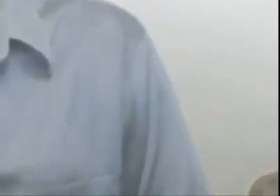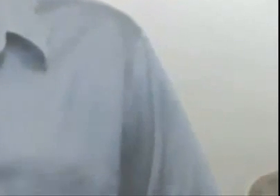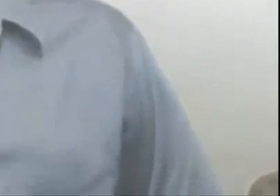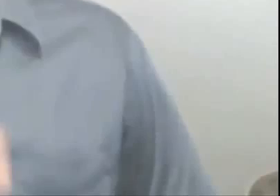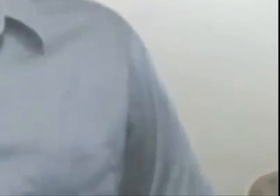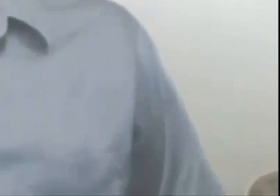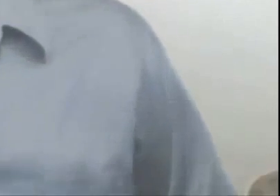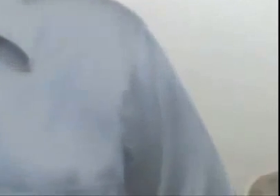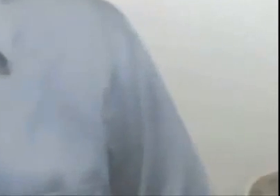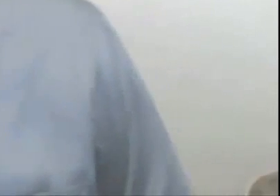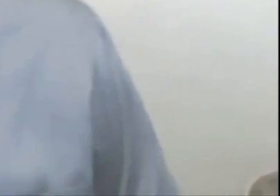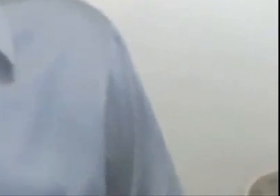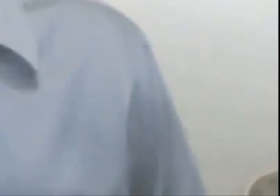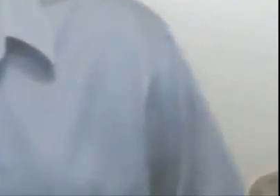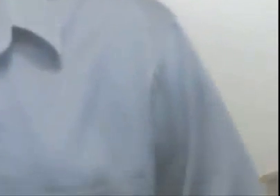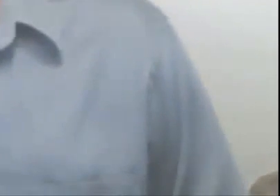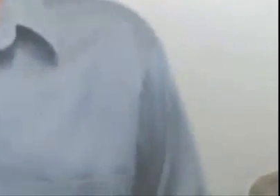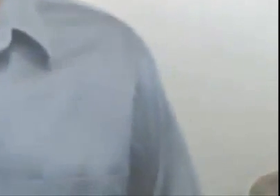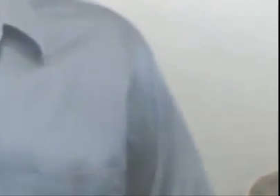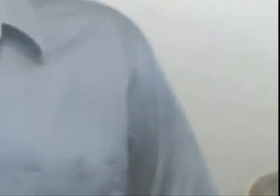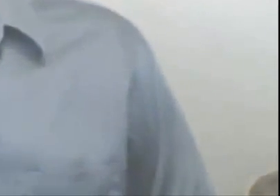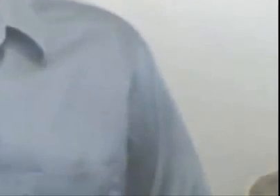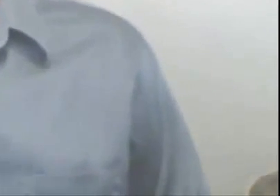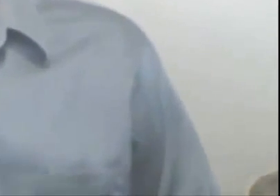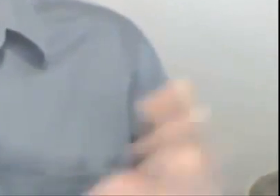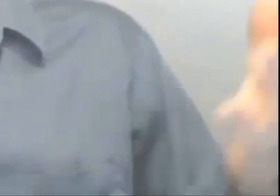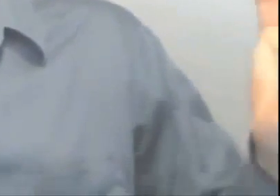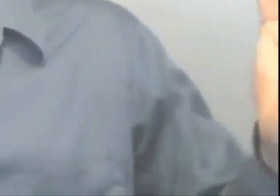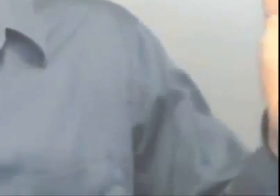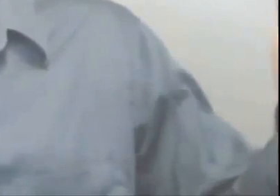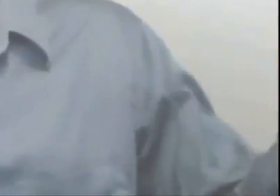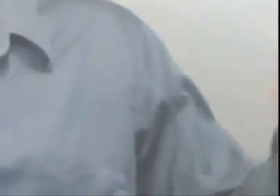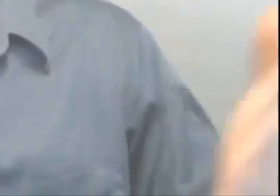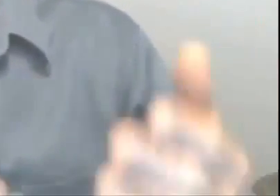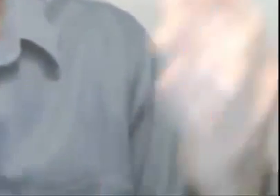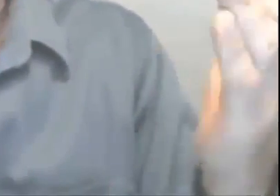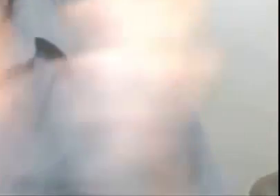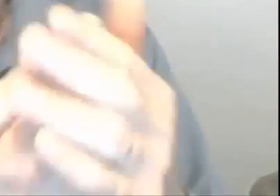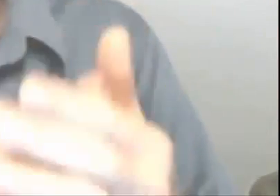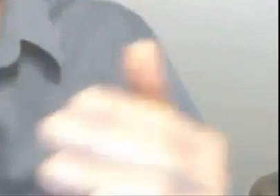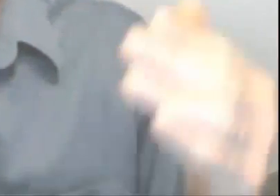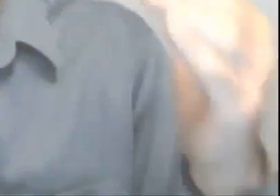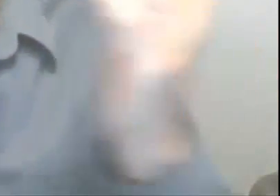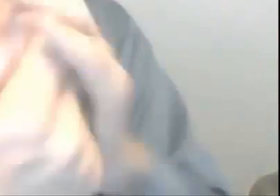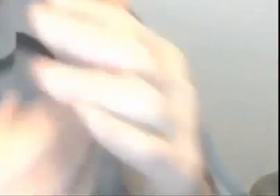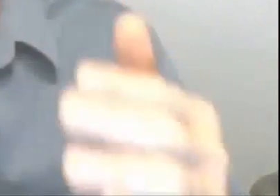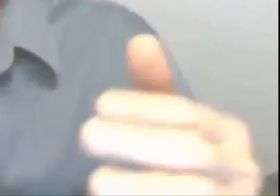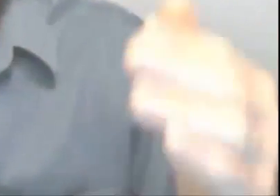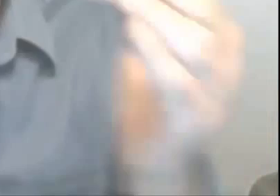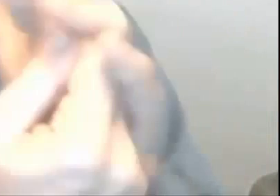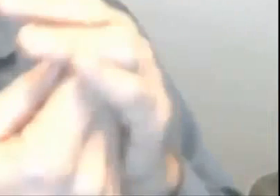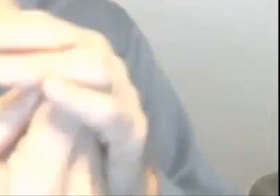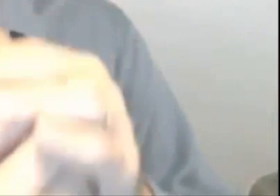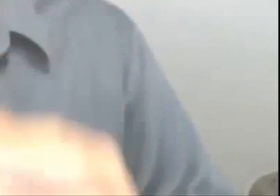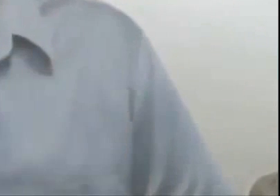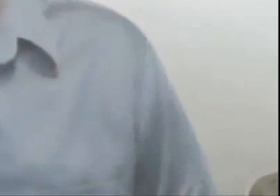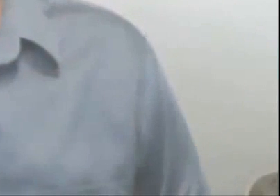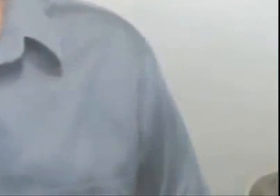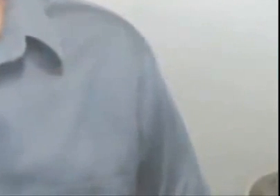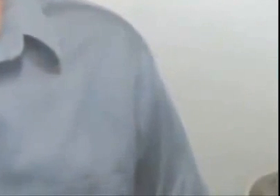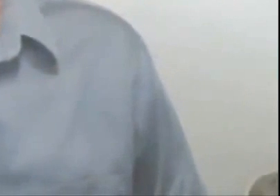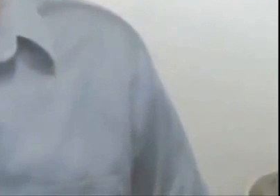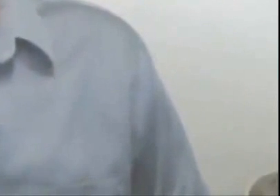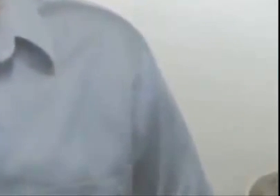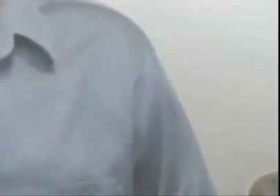même. Mais pour commencer cette leçon, nous allons, comme il faut toujours faire, revoir et revoir et revoir